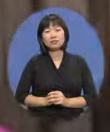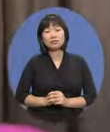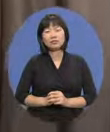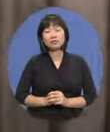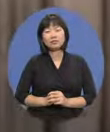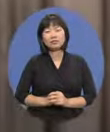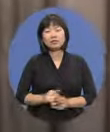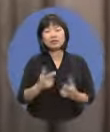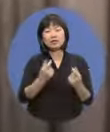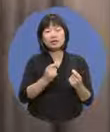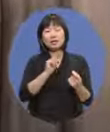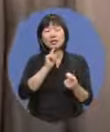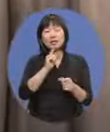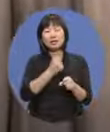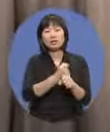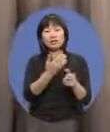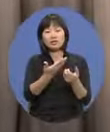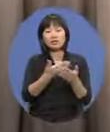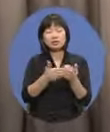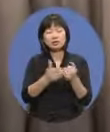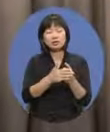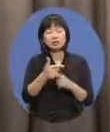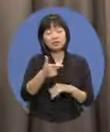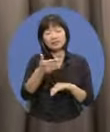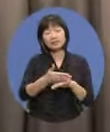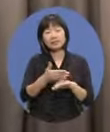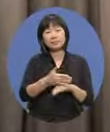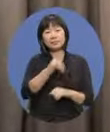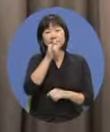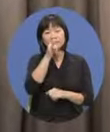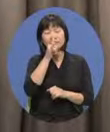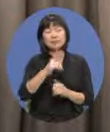그렇게 얘기해 주니까 너무 고맙고